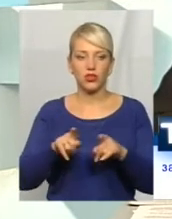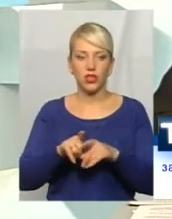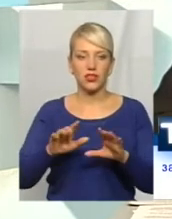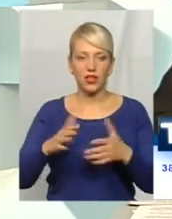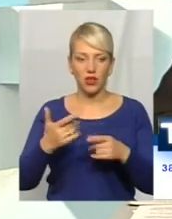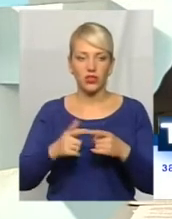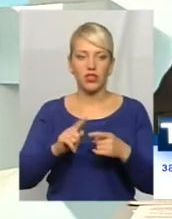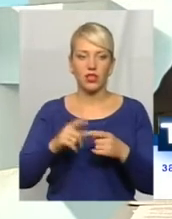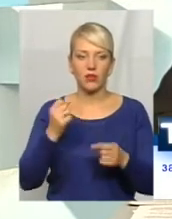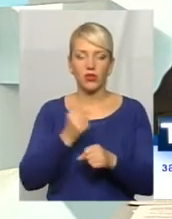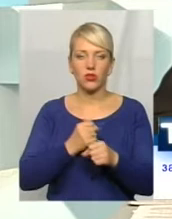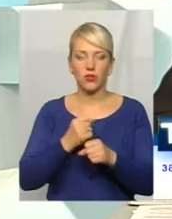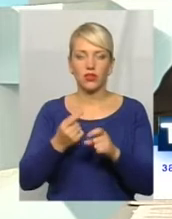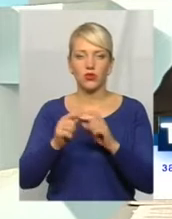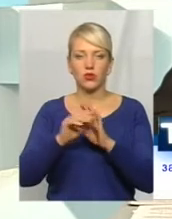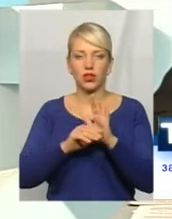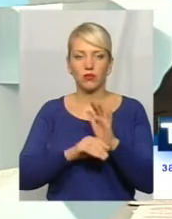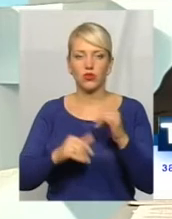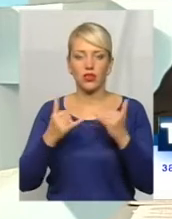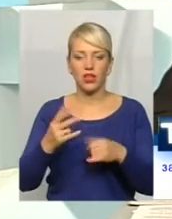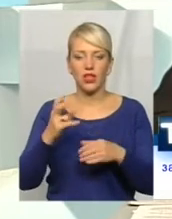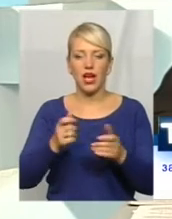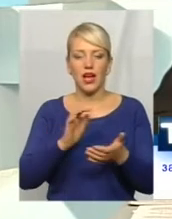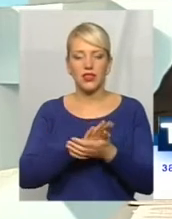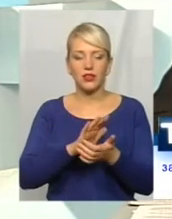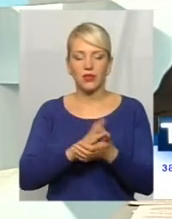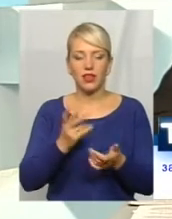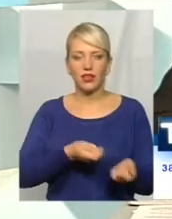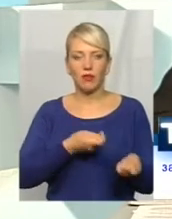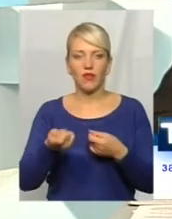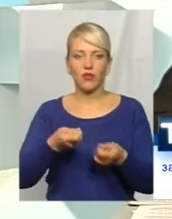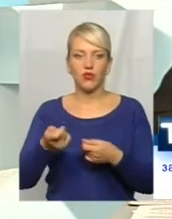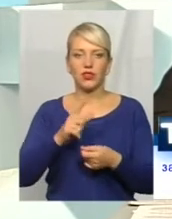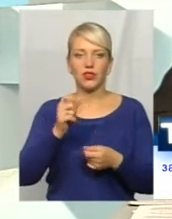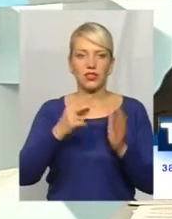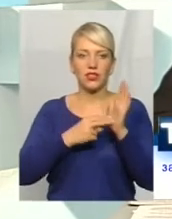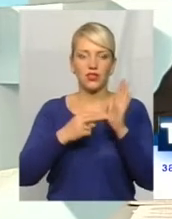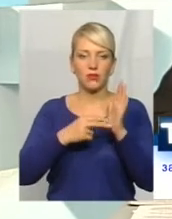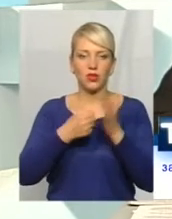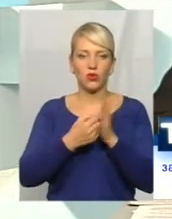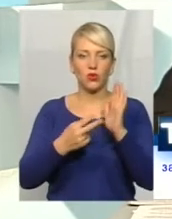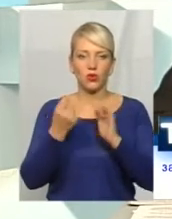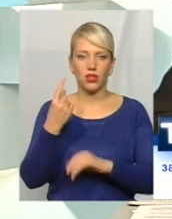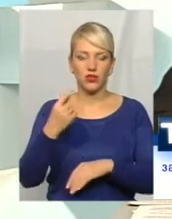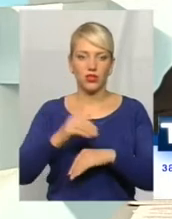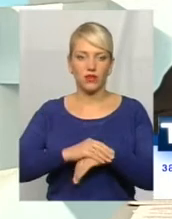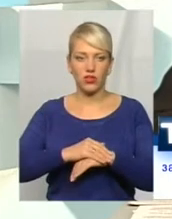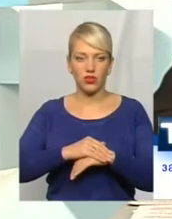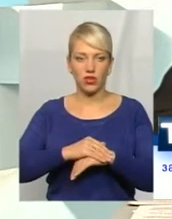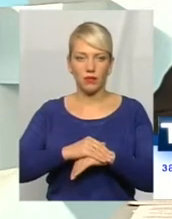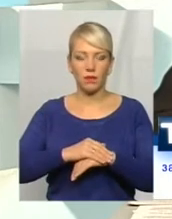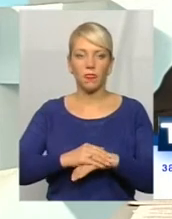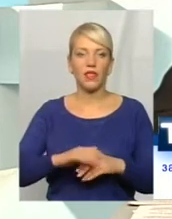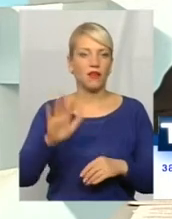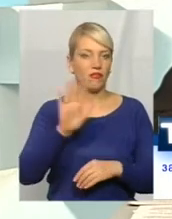схему потрібно розробляти зараз, а сміття повинно вивозитись з 7 годин ранку до 11 вечора. Тобто в